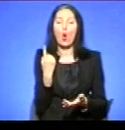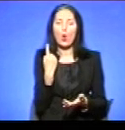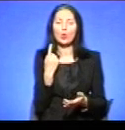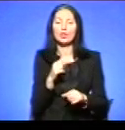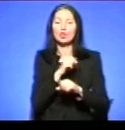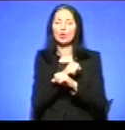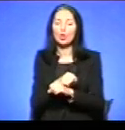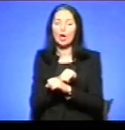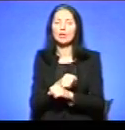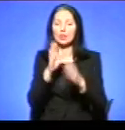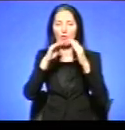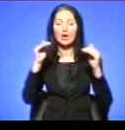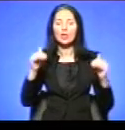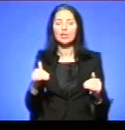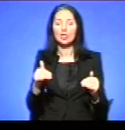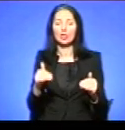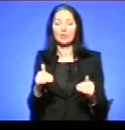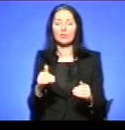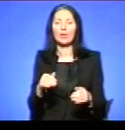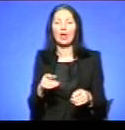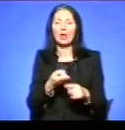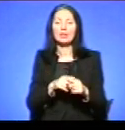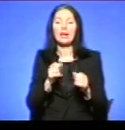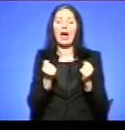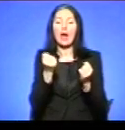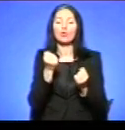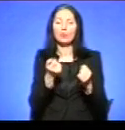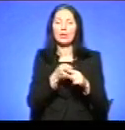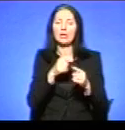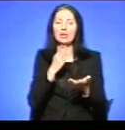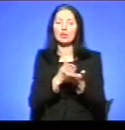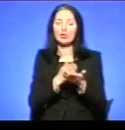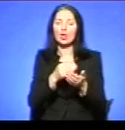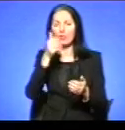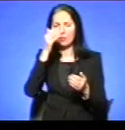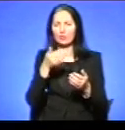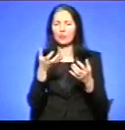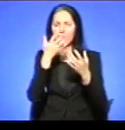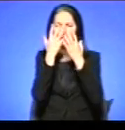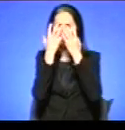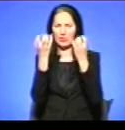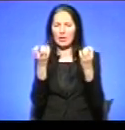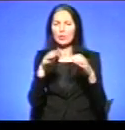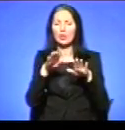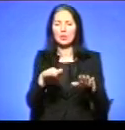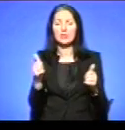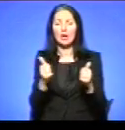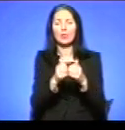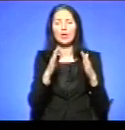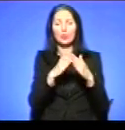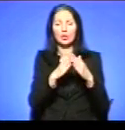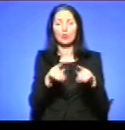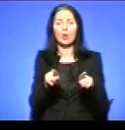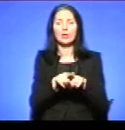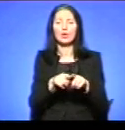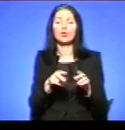гаражах, автомобіль, який знаходиться в темних місцях, під будинком, а також конкретні марки автомобілів, моделей, які